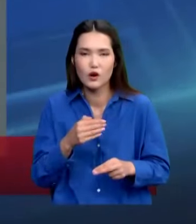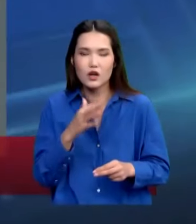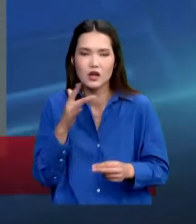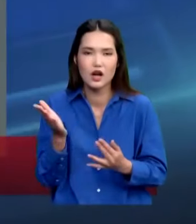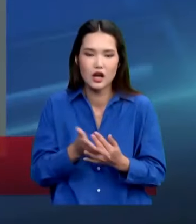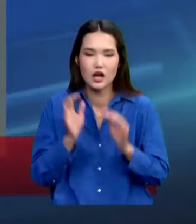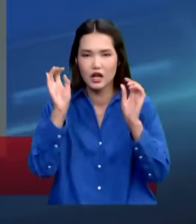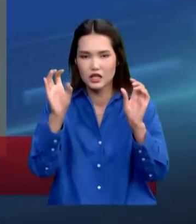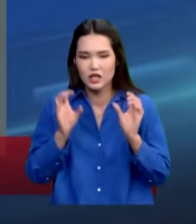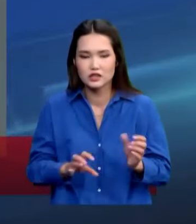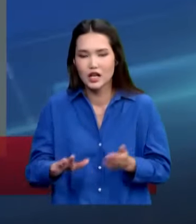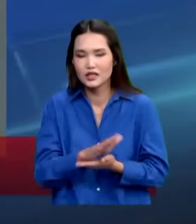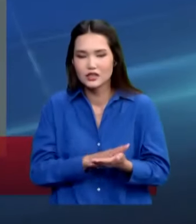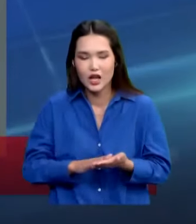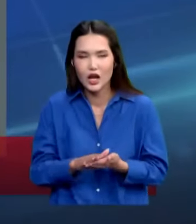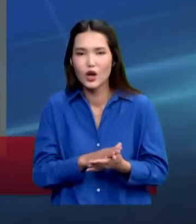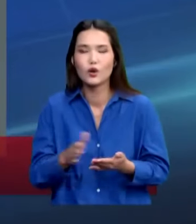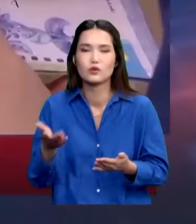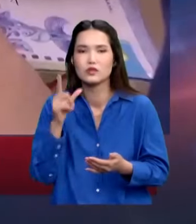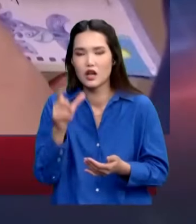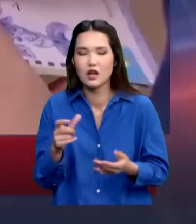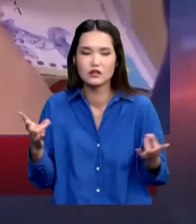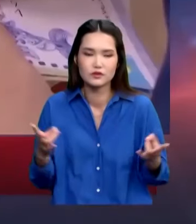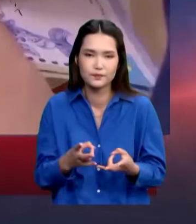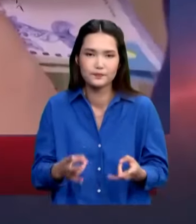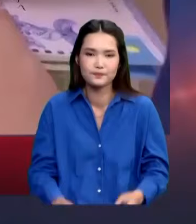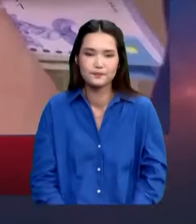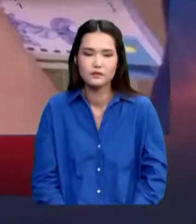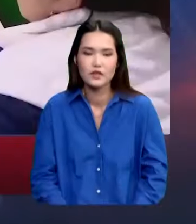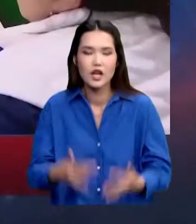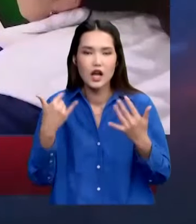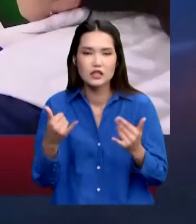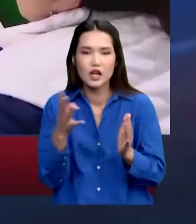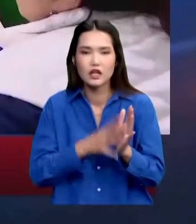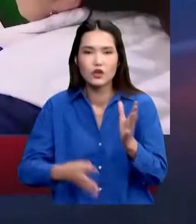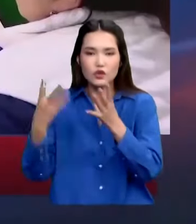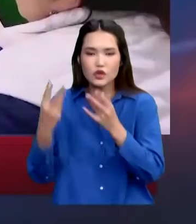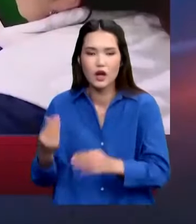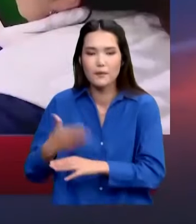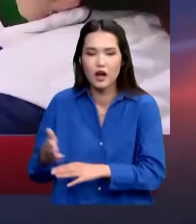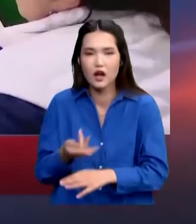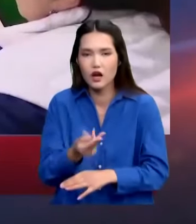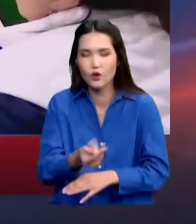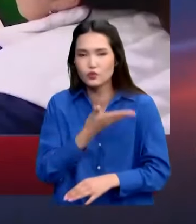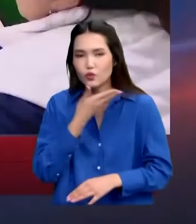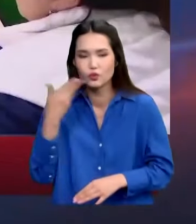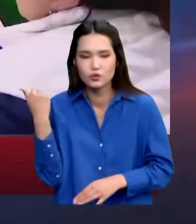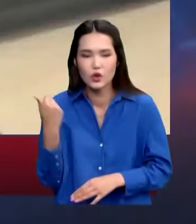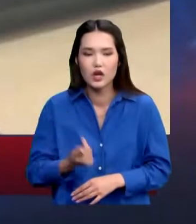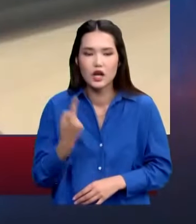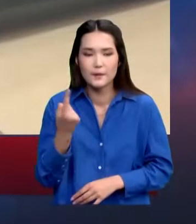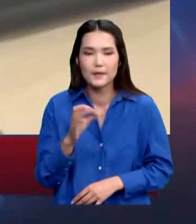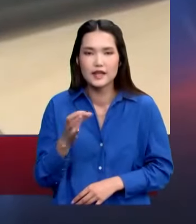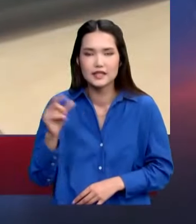емес, заңда ешқандай да сумманы тіркеп керек жоқ. Енді 90 күннен бері кредит төлемей жүргендерге бір